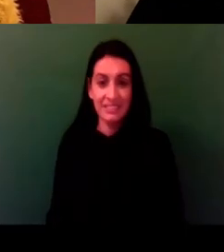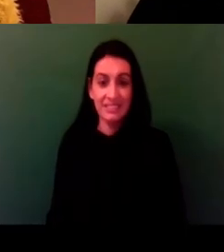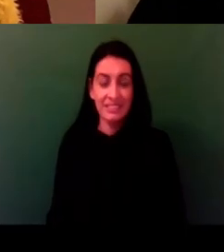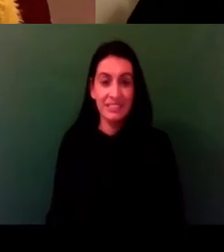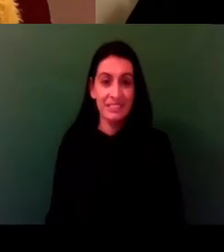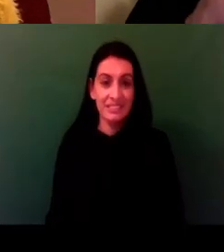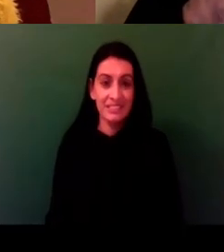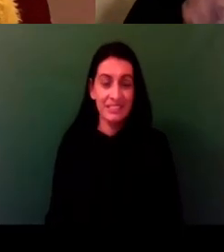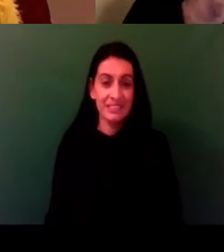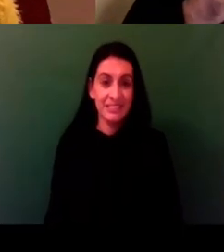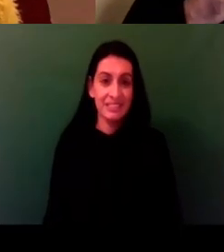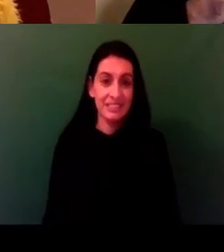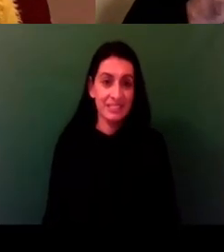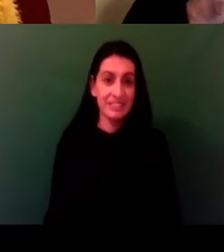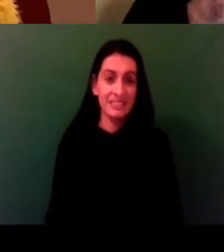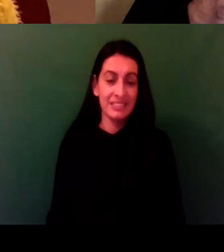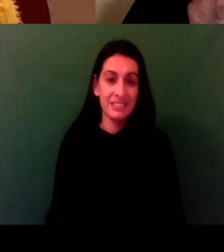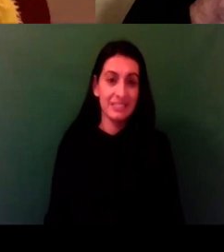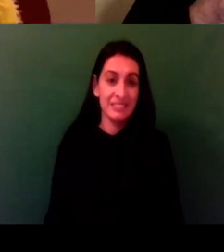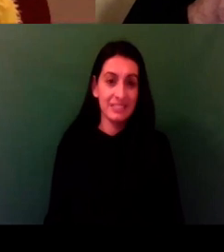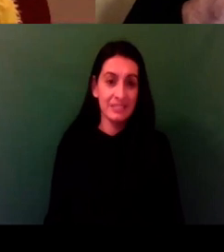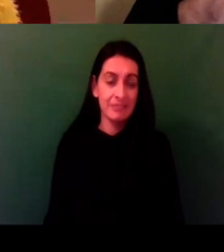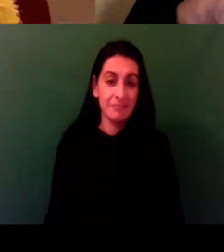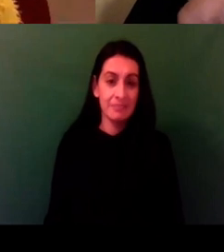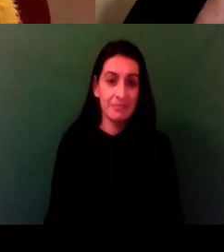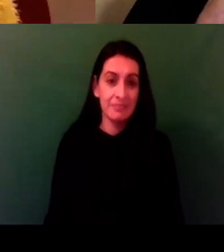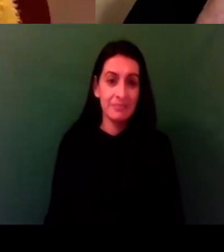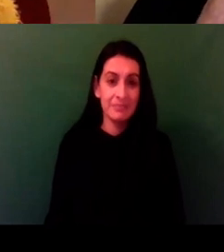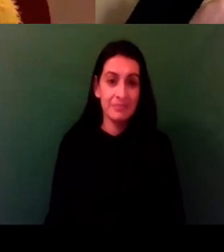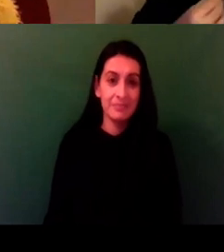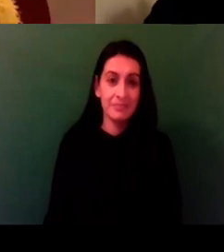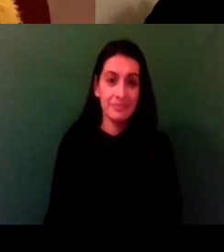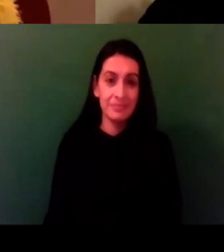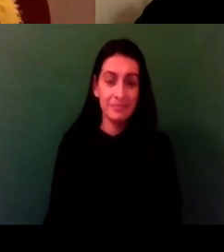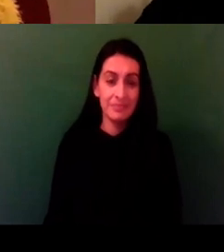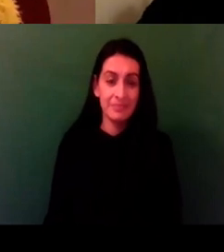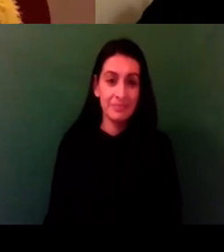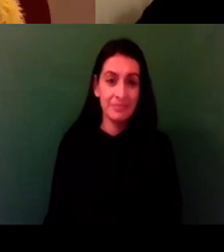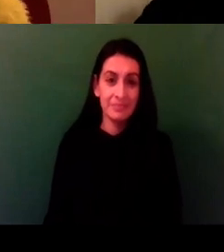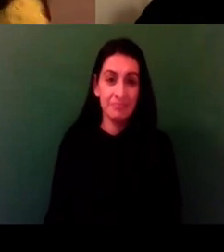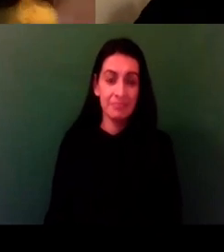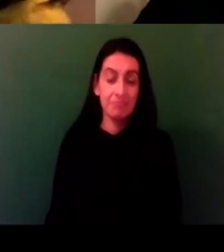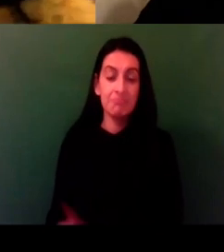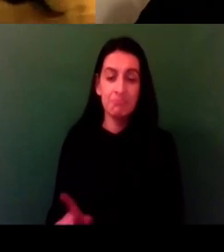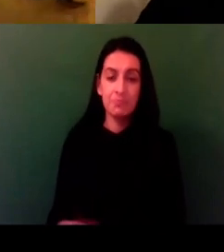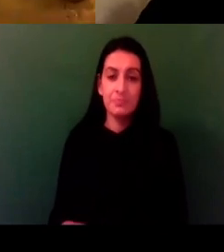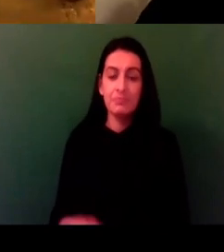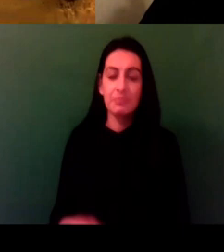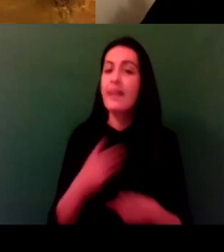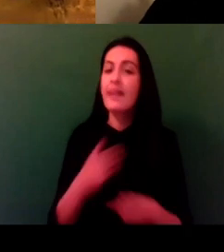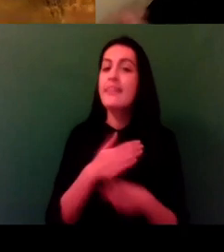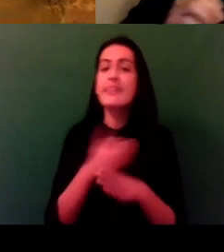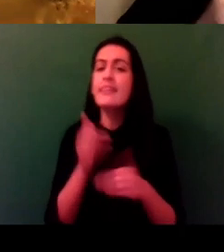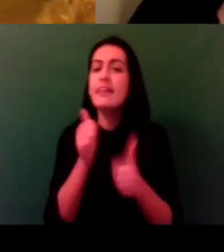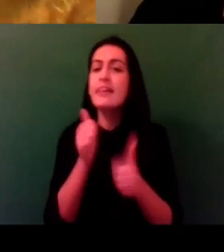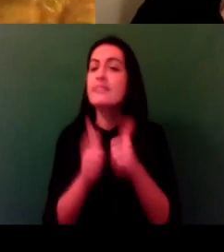Yarışmalar neden sadece mimarlara yönelik? Kentle ilgili kararlarda neden sosyologlar, araştırmacılar, iletişimcilere, antropologlara yönelik yarışmalar yok